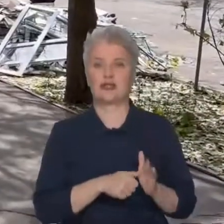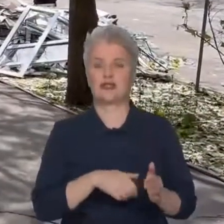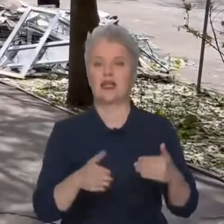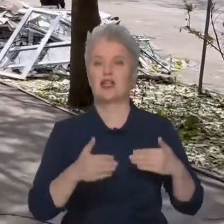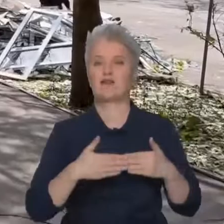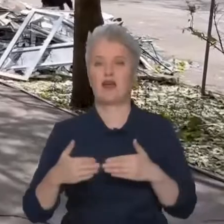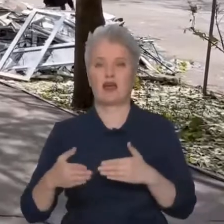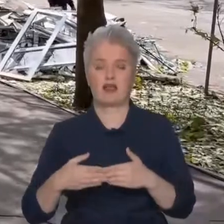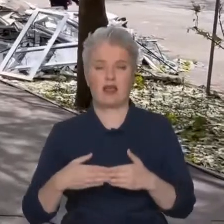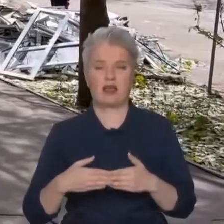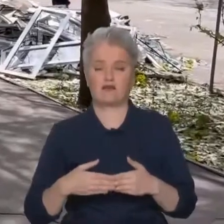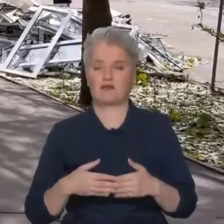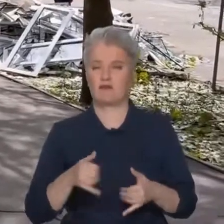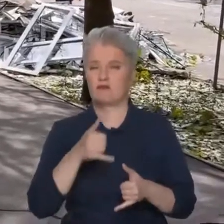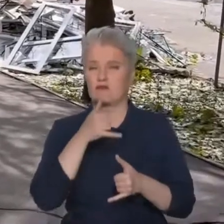які не